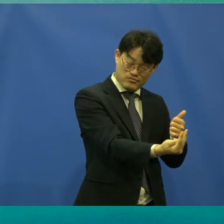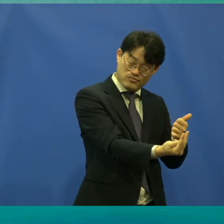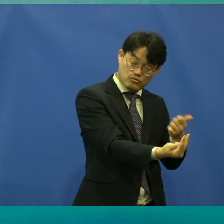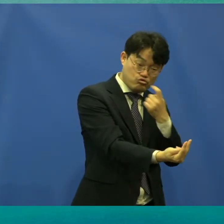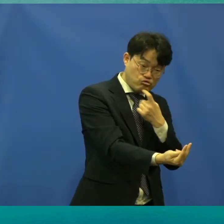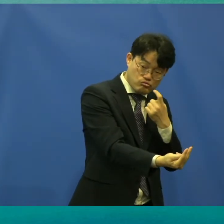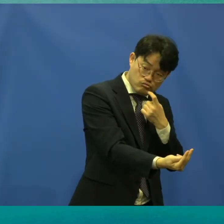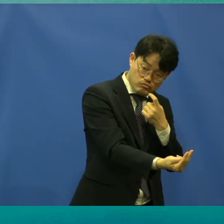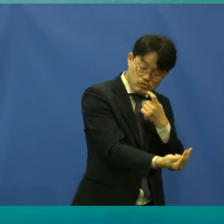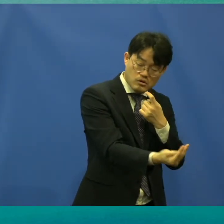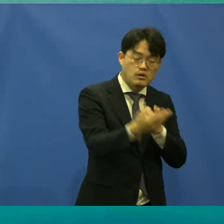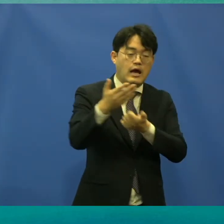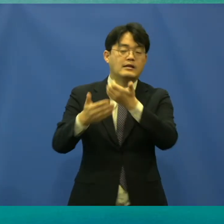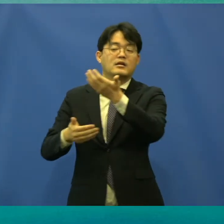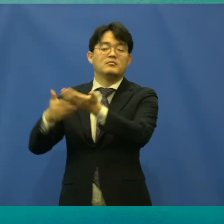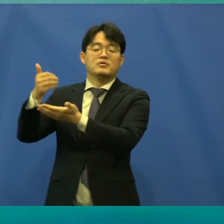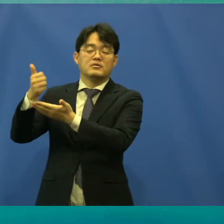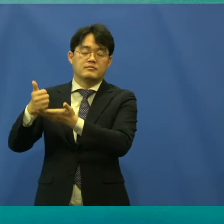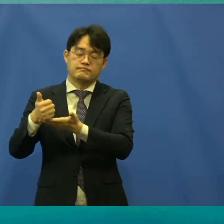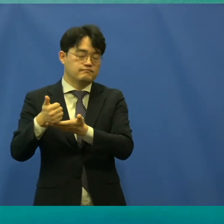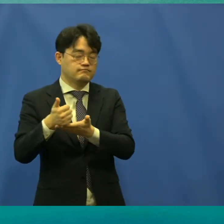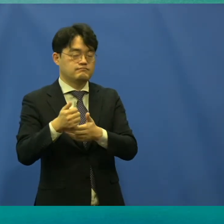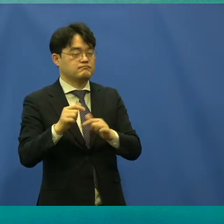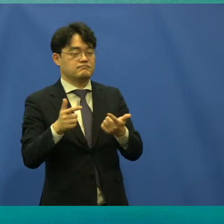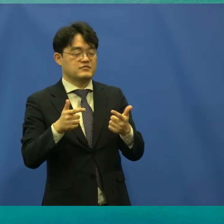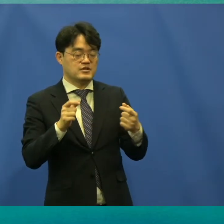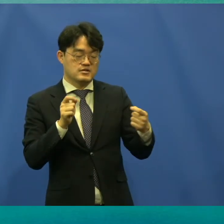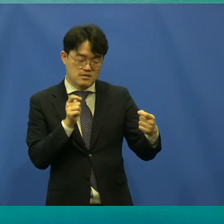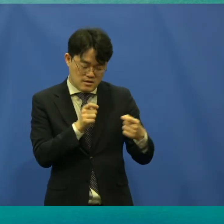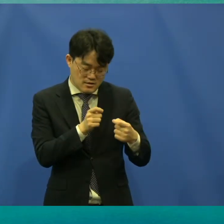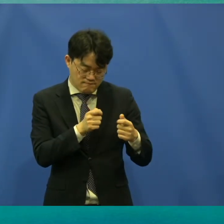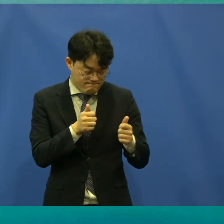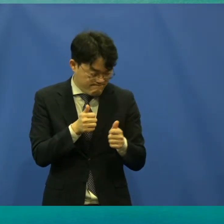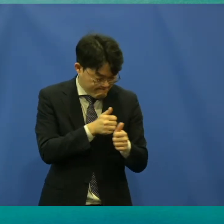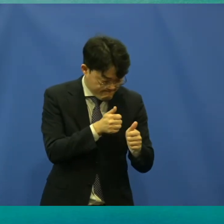하나님은 멀리 계신 것 같죠. 그러나 하나님은 아주 가까이 계십니다.